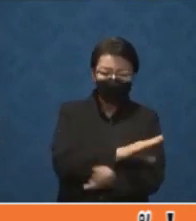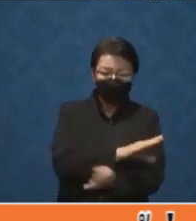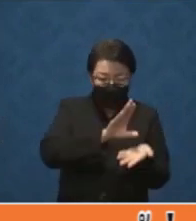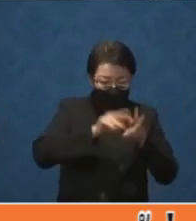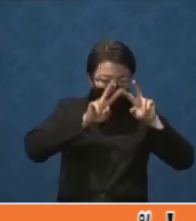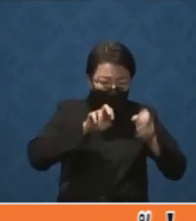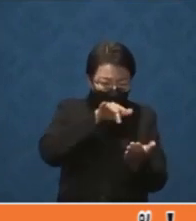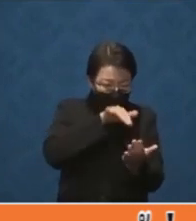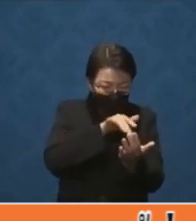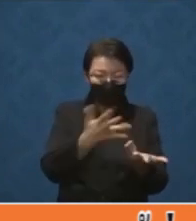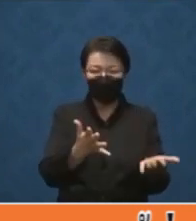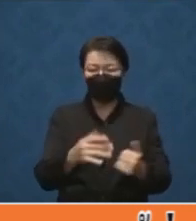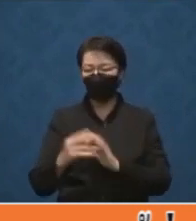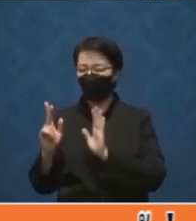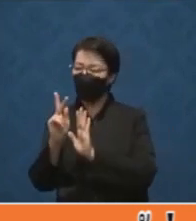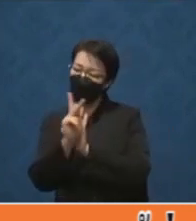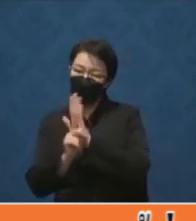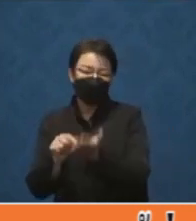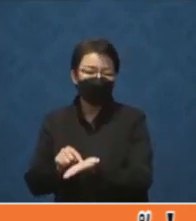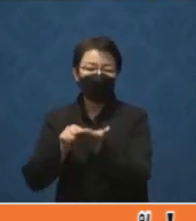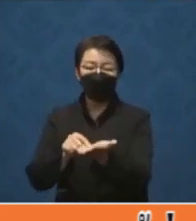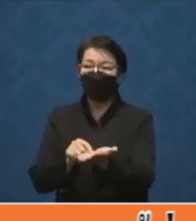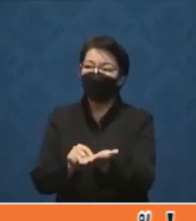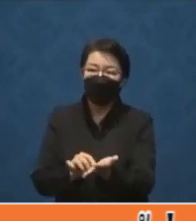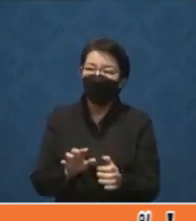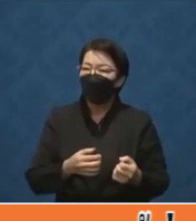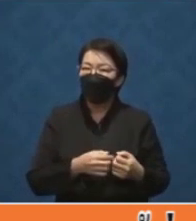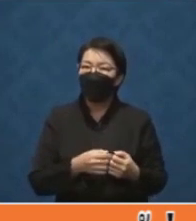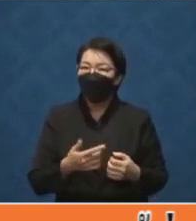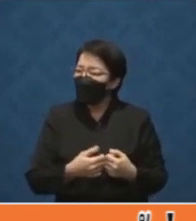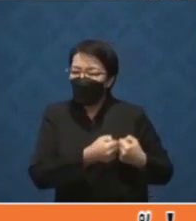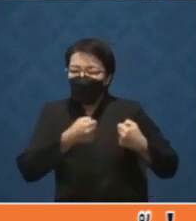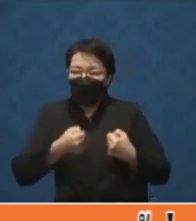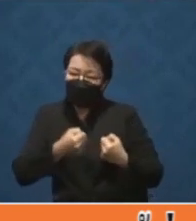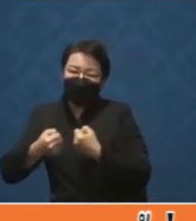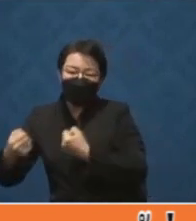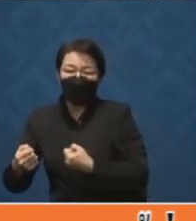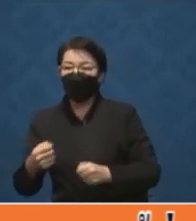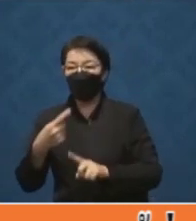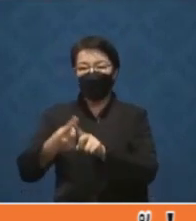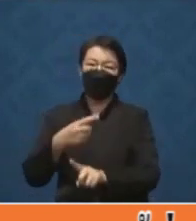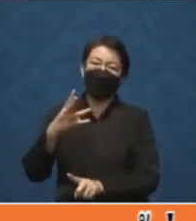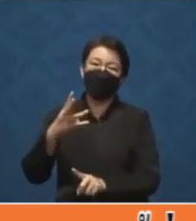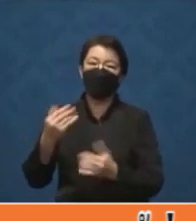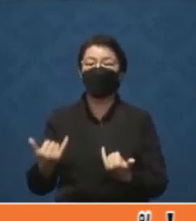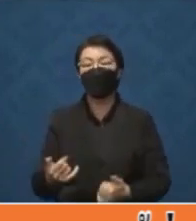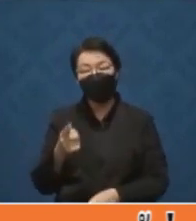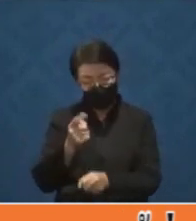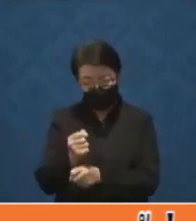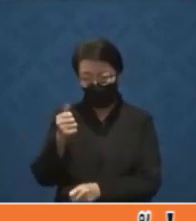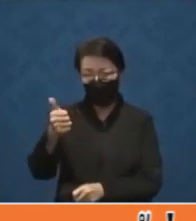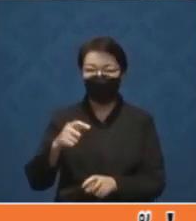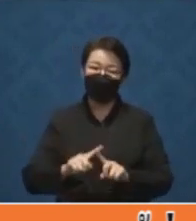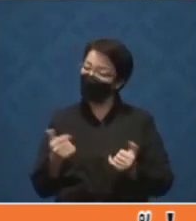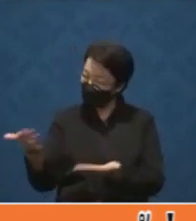นี้เพื่อถ่วงเวลาให้นานที่สุดซึ่งท่านก็ทำสำเร็จนะครับถ่วงไปได้6เดือนแต่วันนี้เราก็กลับมาพิจารณากันอีกครั้